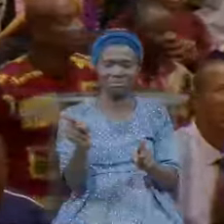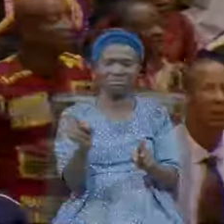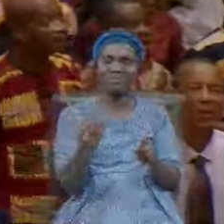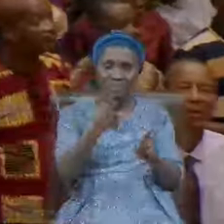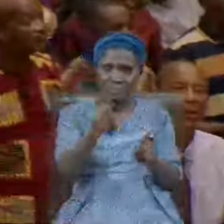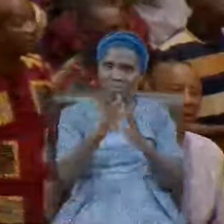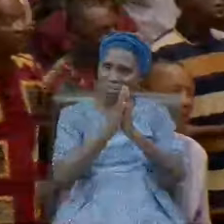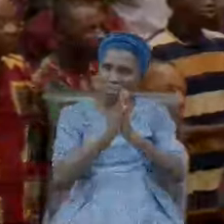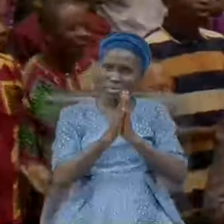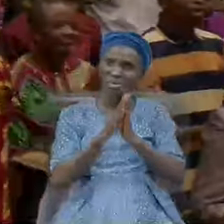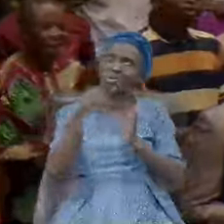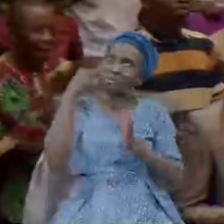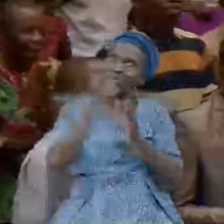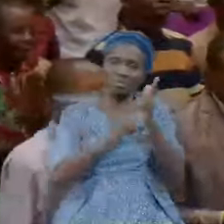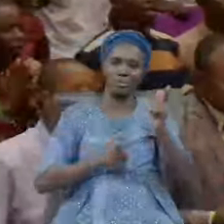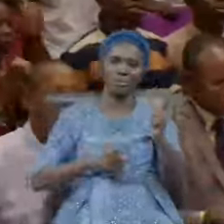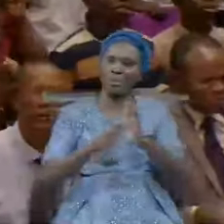Parle au Seigneur.